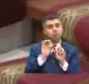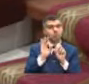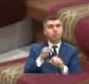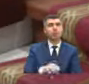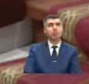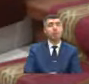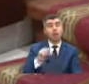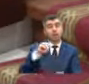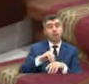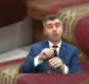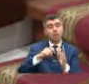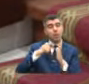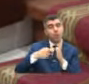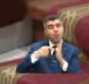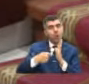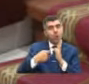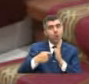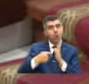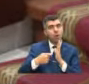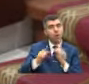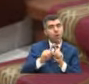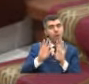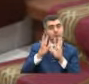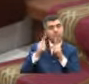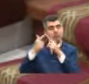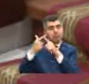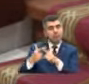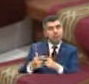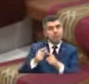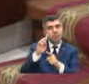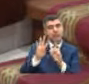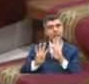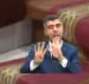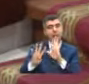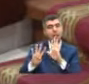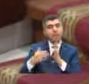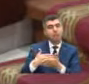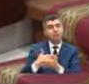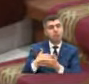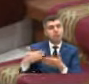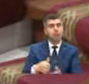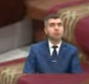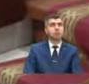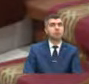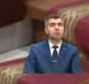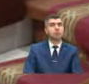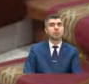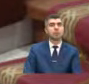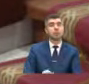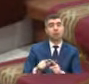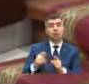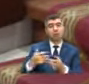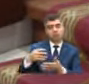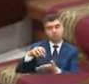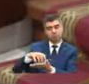مشاريع التي توجد في طور انجاز بالكلفه تقريبا ديال واحد 19 المليار ديال السنتيم، وفيها واحد العدد المقاطع